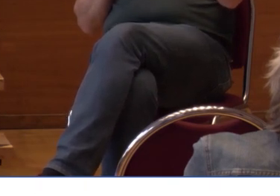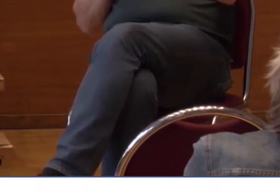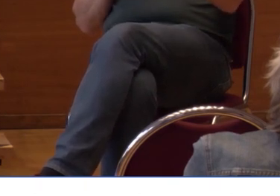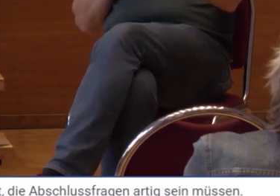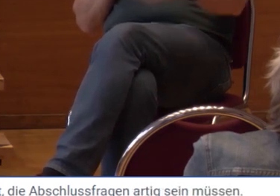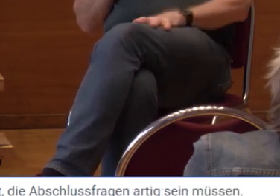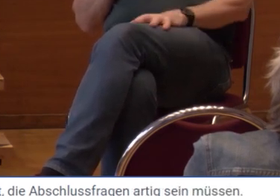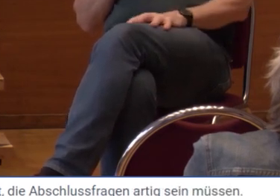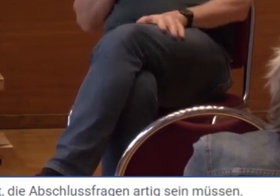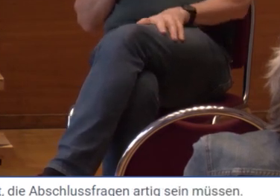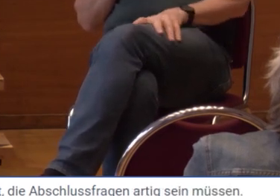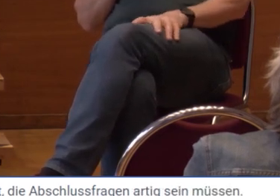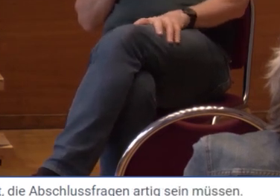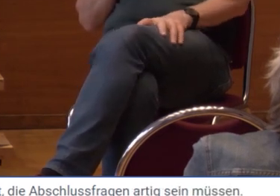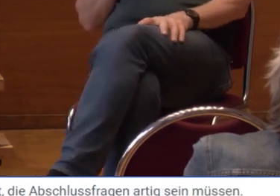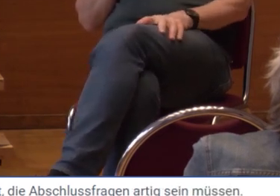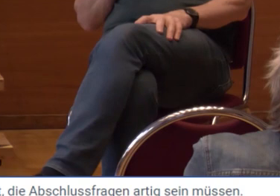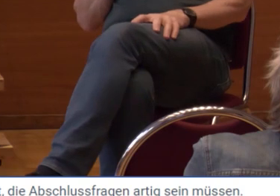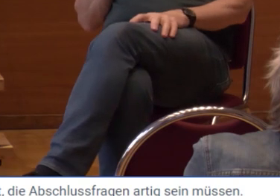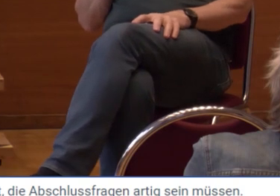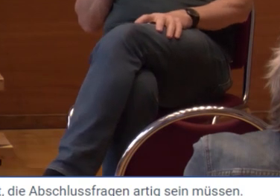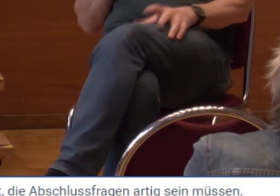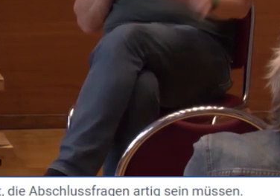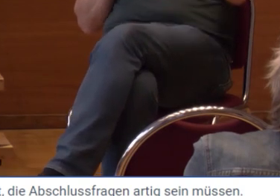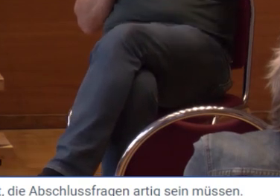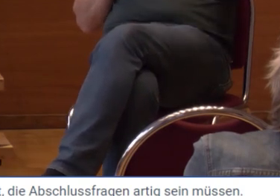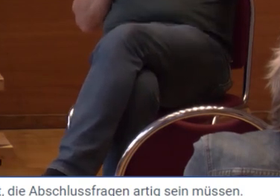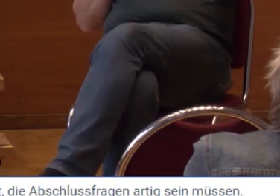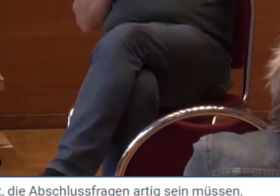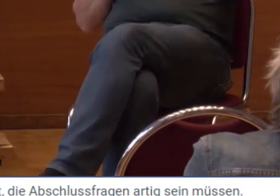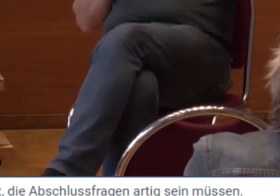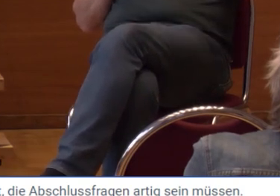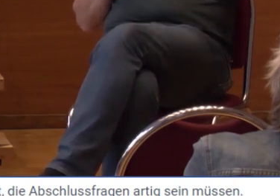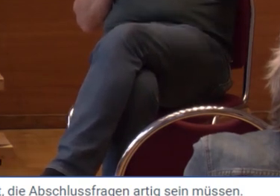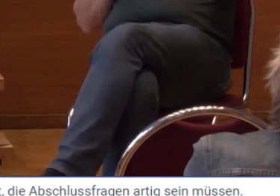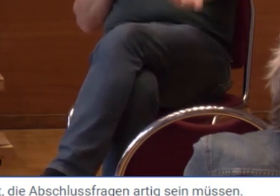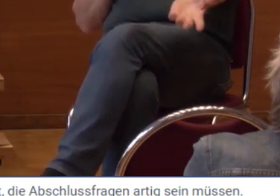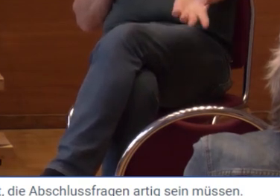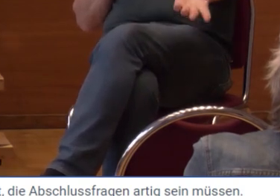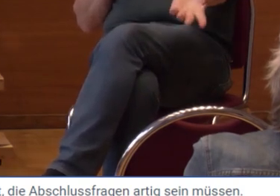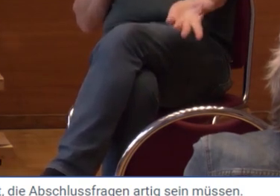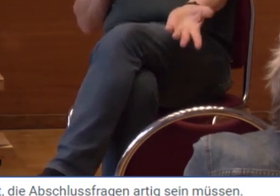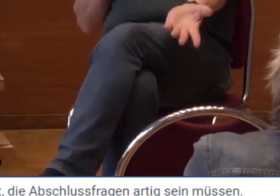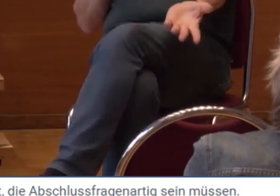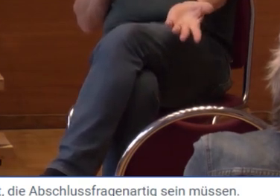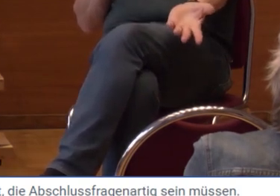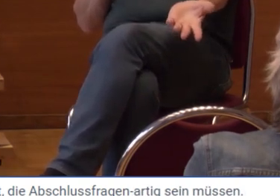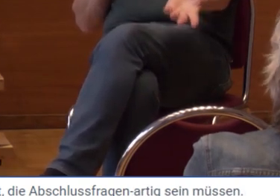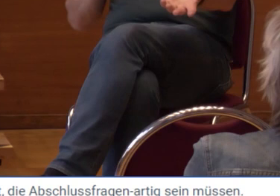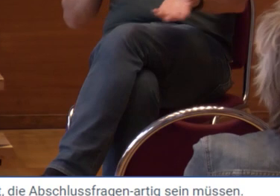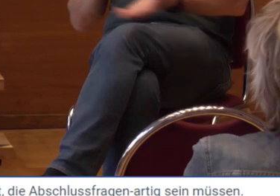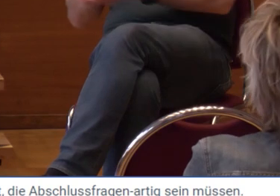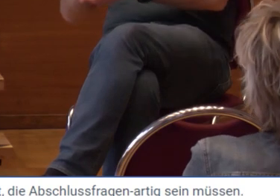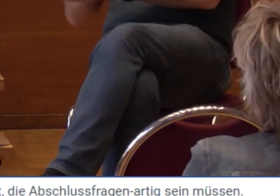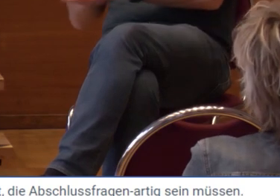ich mal leistungsorrangements aussehen könnten dort entworfen hat er mit den Möglichkeiten der Jugendhilfe zu tun